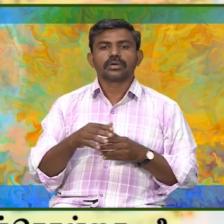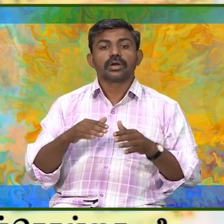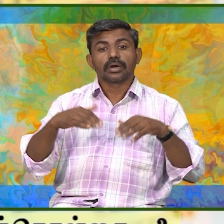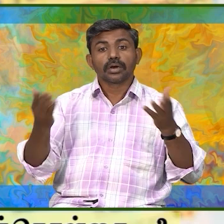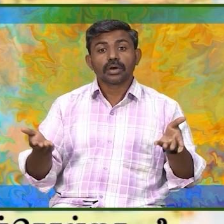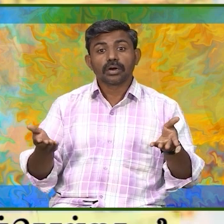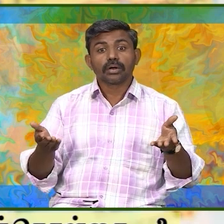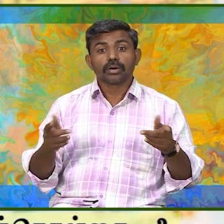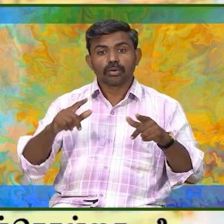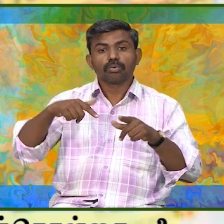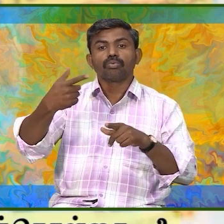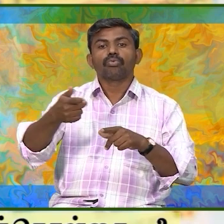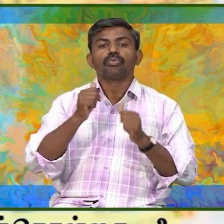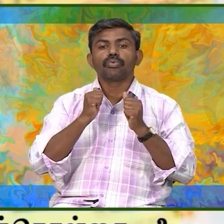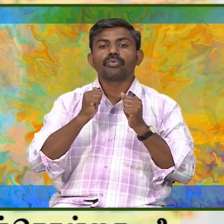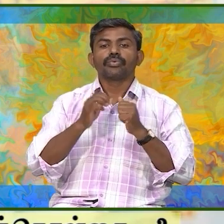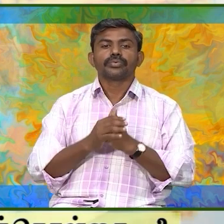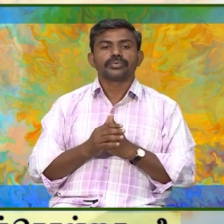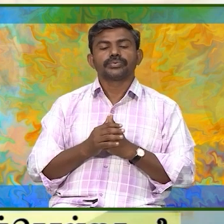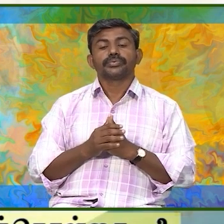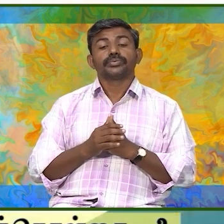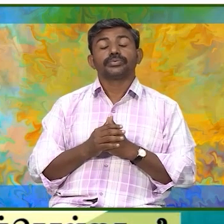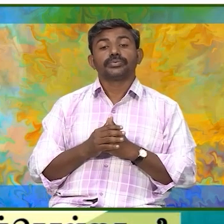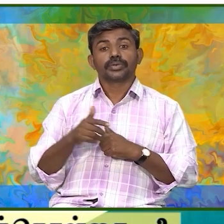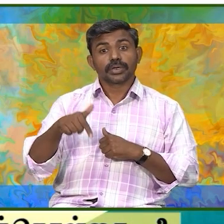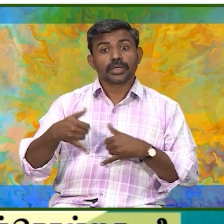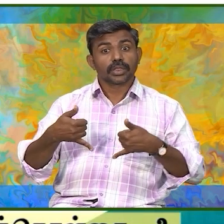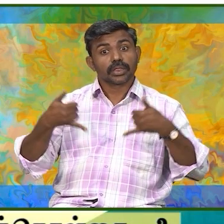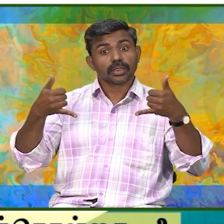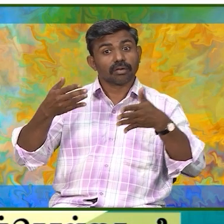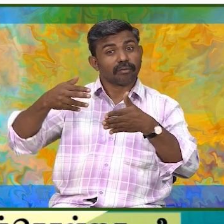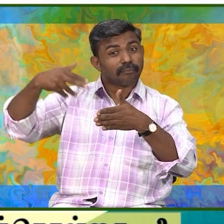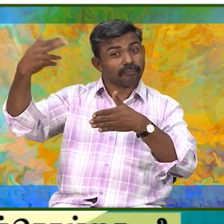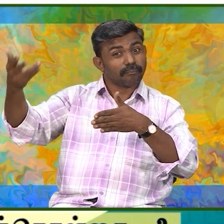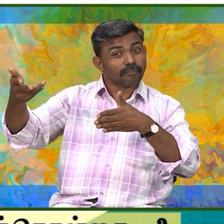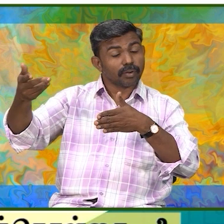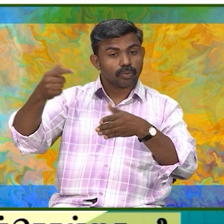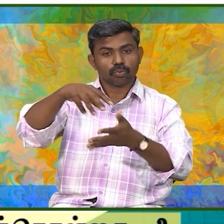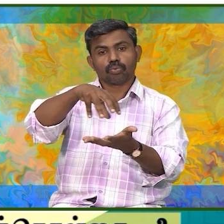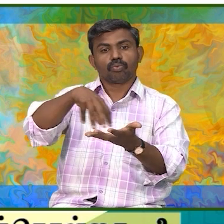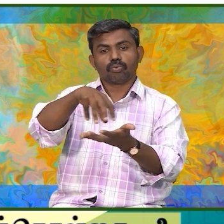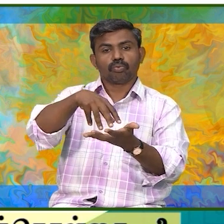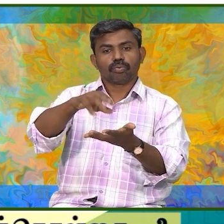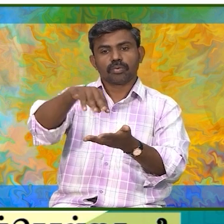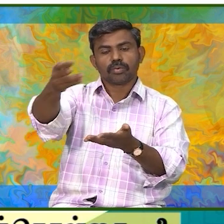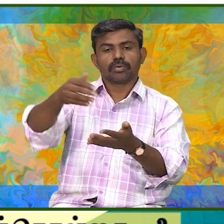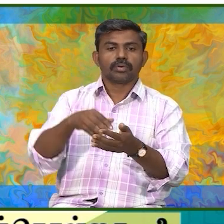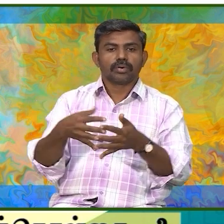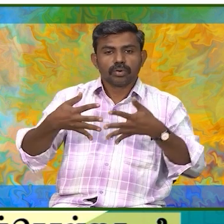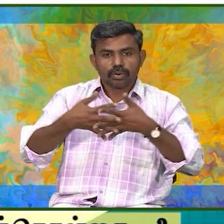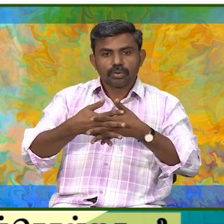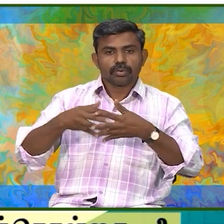அண்டை நாடுகளுக்கு முன்னுரிமை கொள்கை என்னெல்லாம் இருக்குது அப்படிங்கிறத பார்ப்போம். இந்தியாவினுடைய வெளியுறவுக் கொள்கையின் ஒரு பகுதி இந்தியாவினுடைய அண்டை நாடுகளுடன்